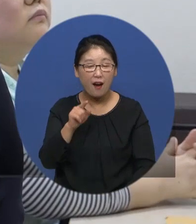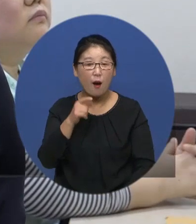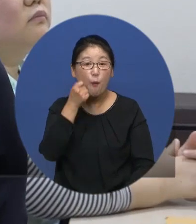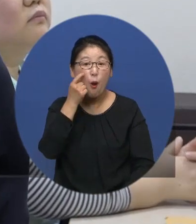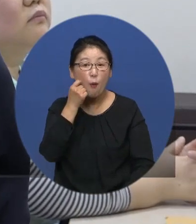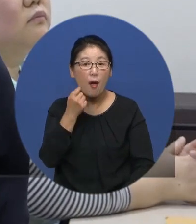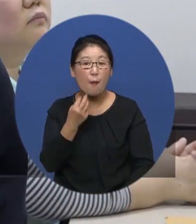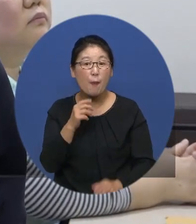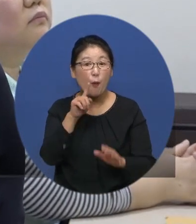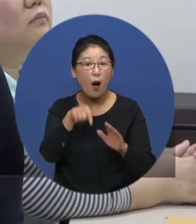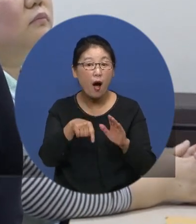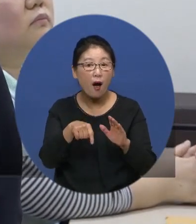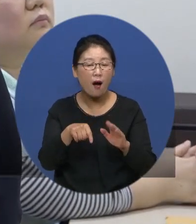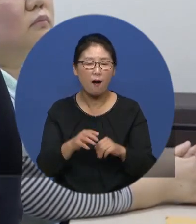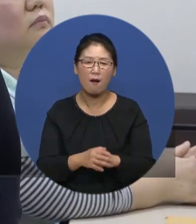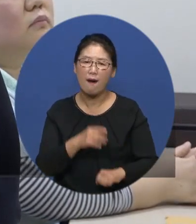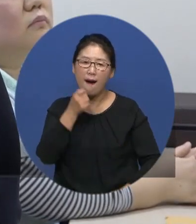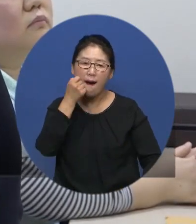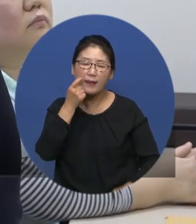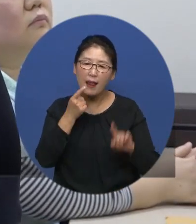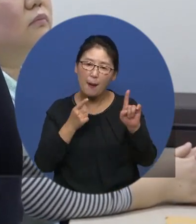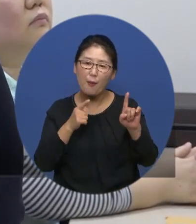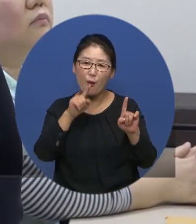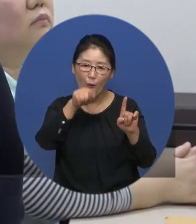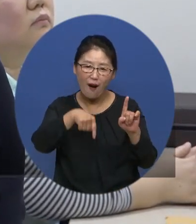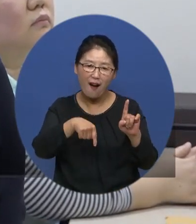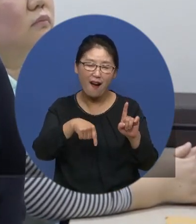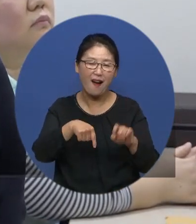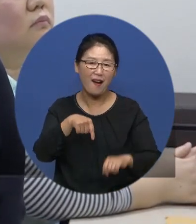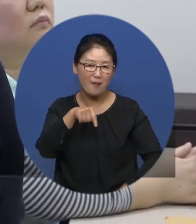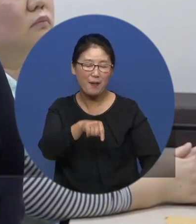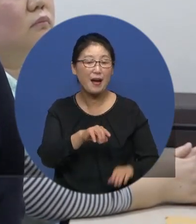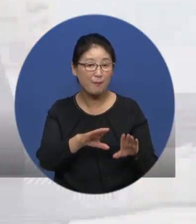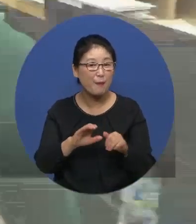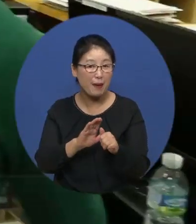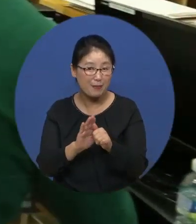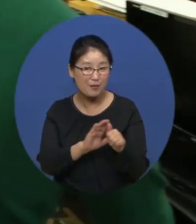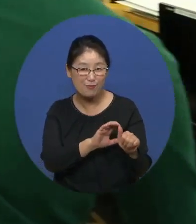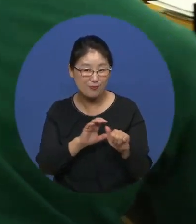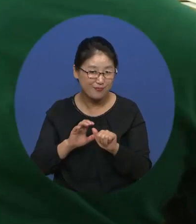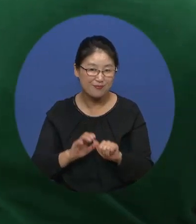방문하시는 거예요? 한 달에 한 번 정도 와서 받고 있습니다.